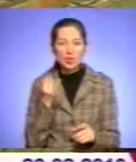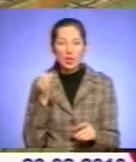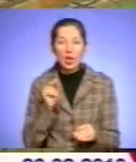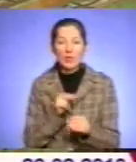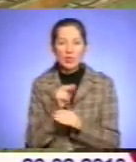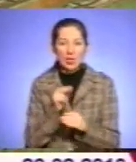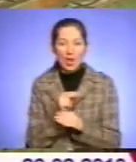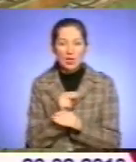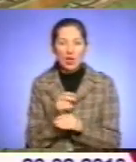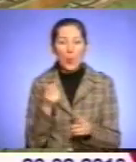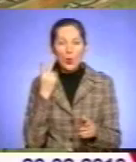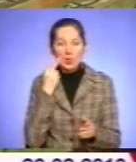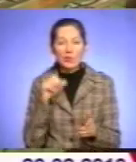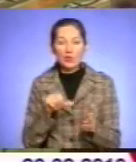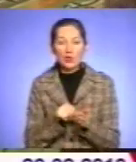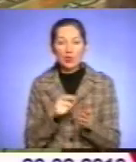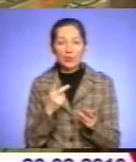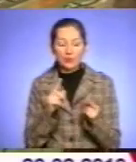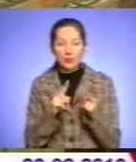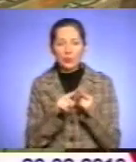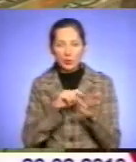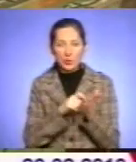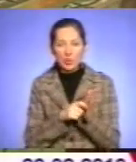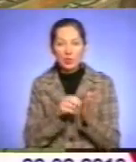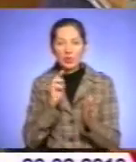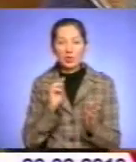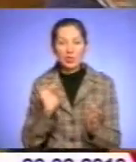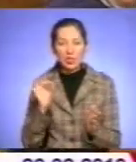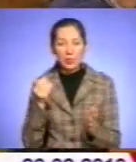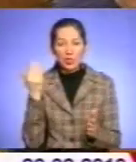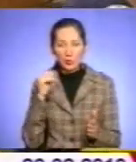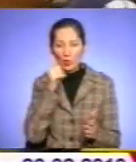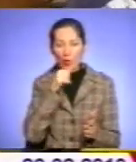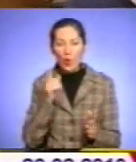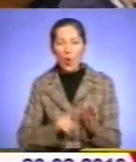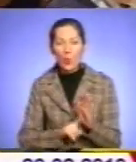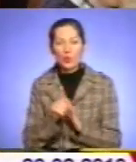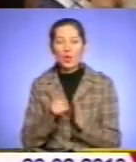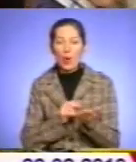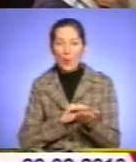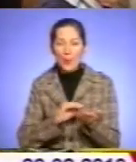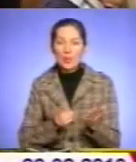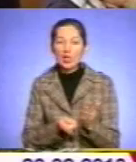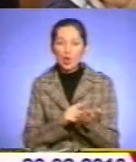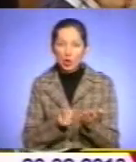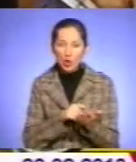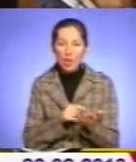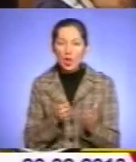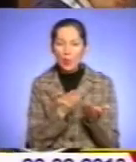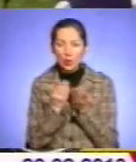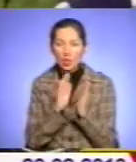заняття. Постійний відвідувач-другокласник Дмитрик Щирба ще з минулого року почав вести щоденник прочитаних книг.